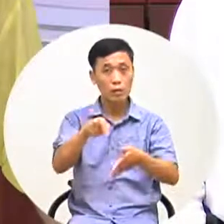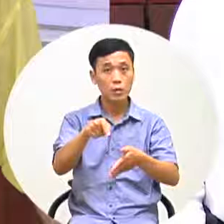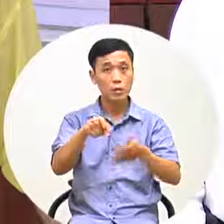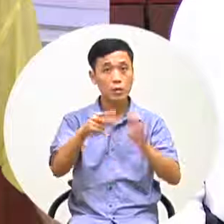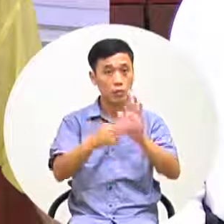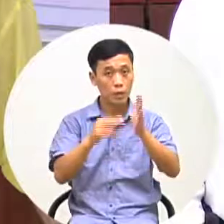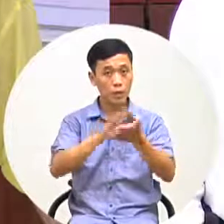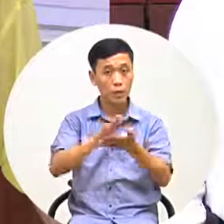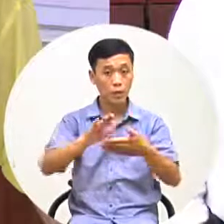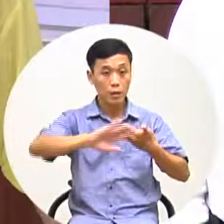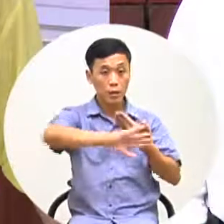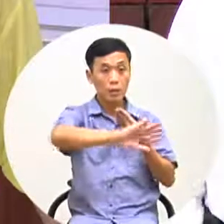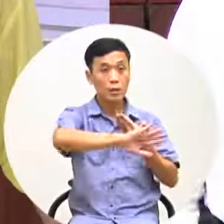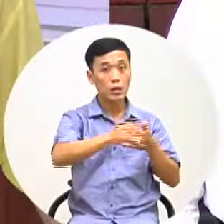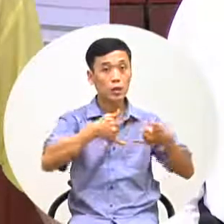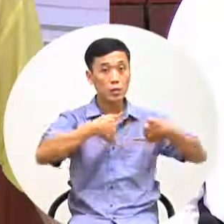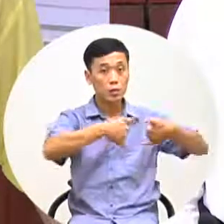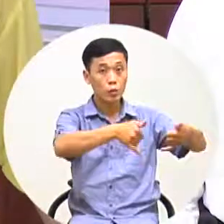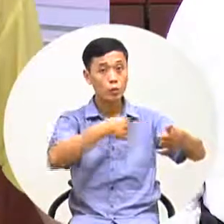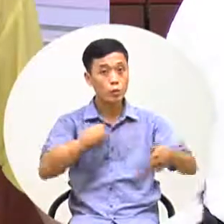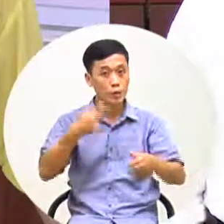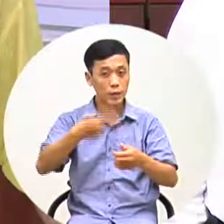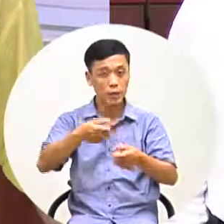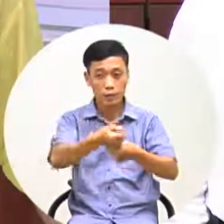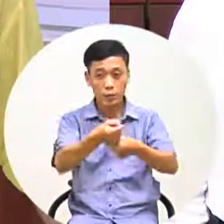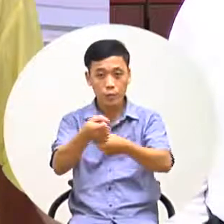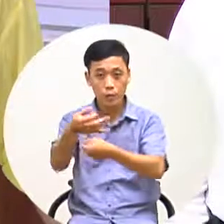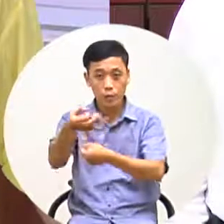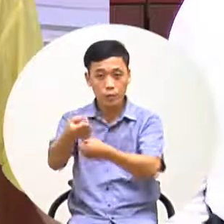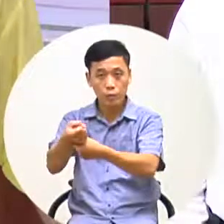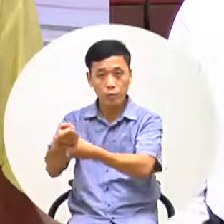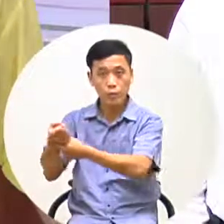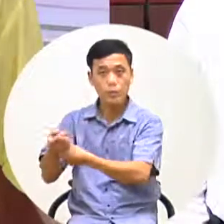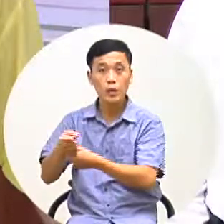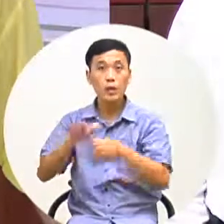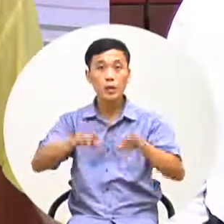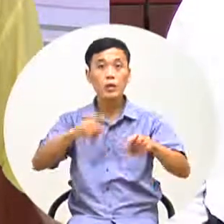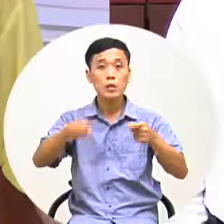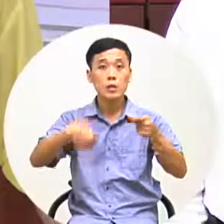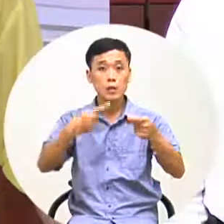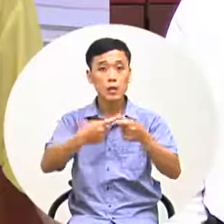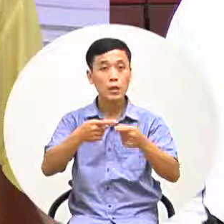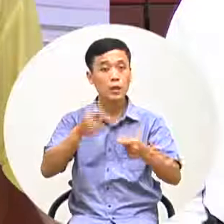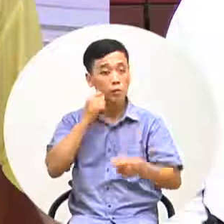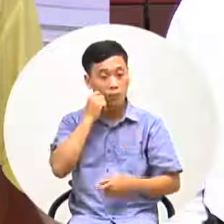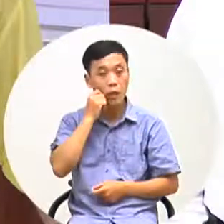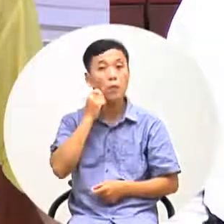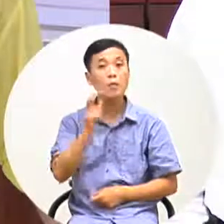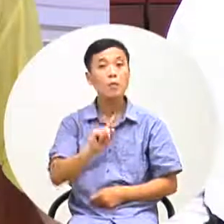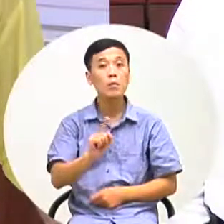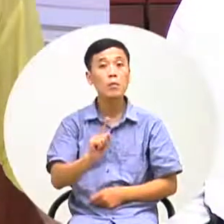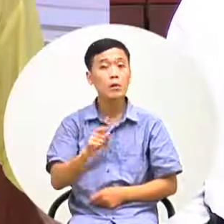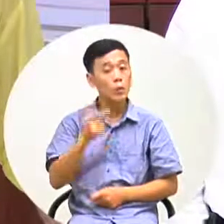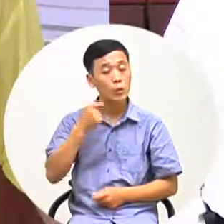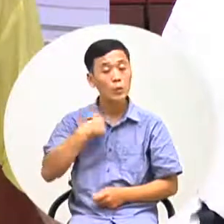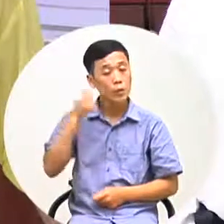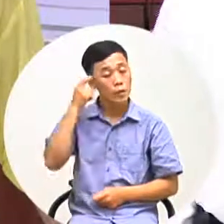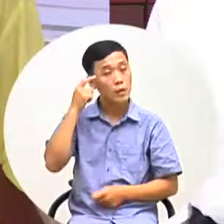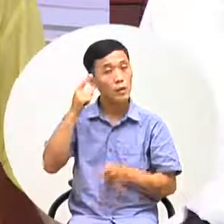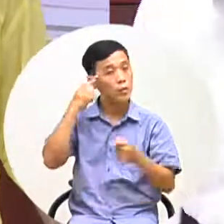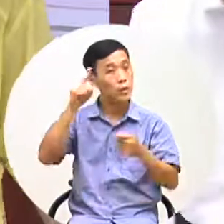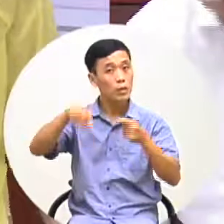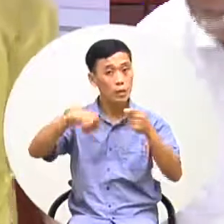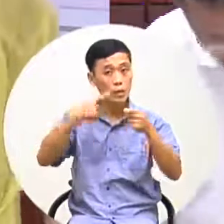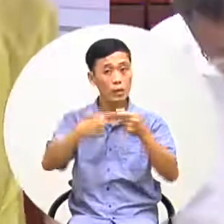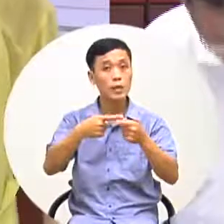来筹款呐。啊，今年都实在，他们讲有困难呐。我想明年度上，我们来筹款以上。 好，